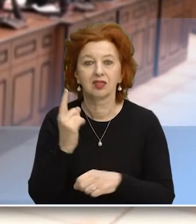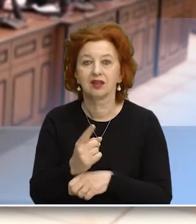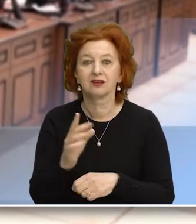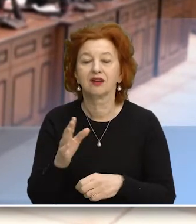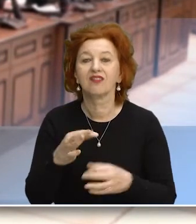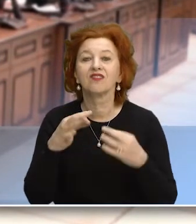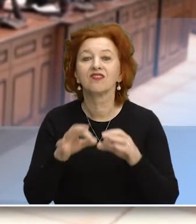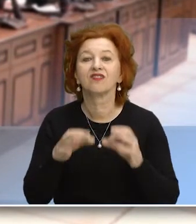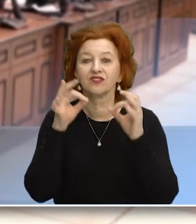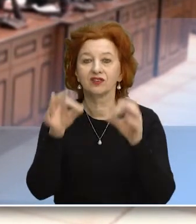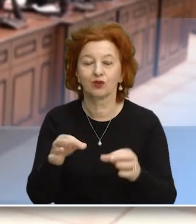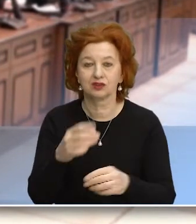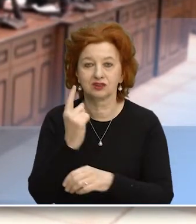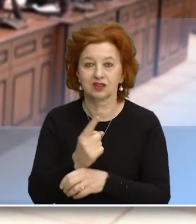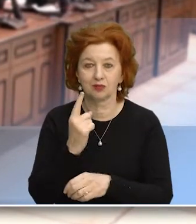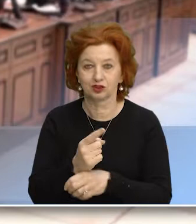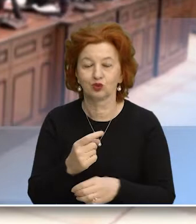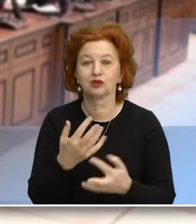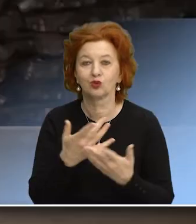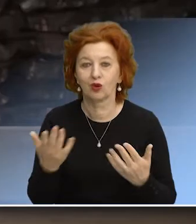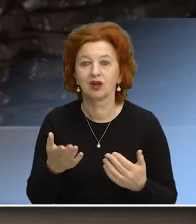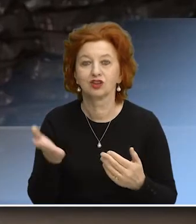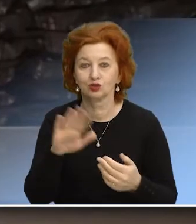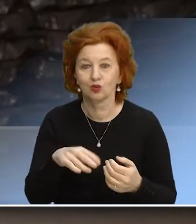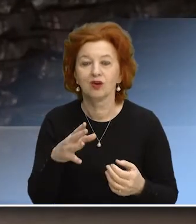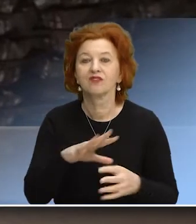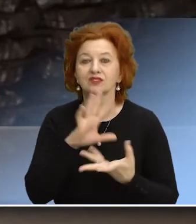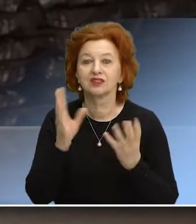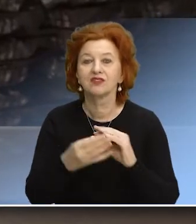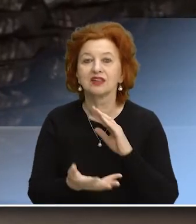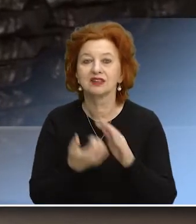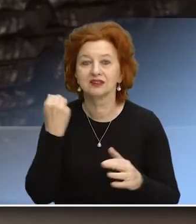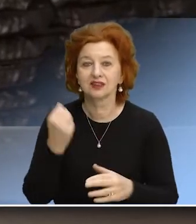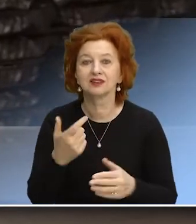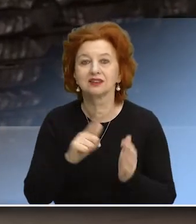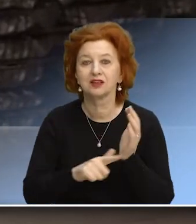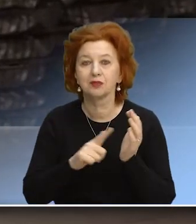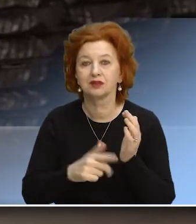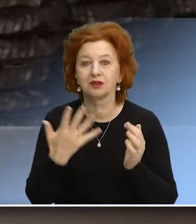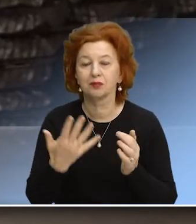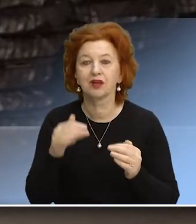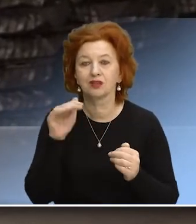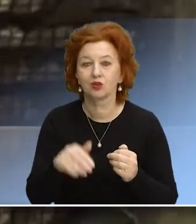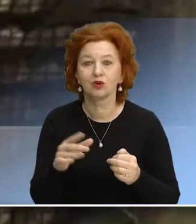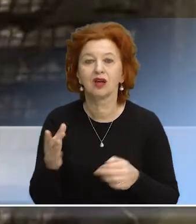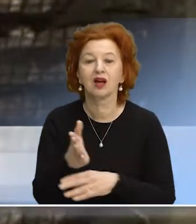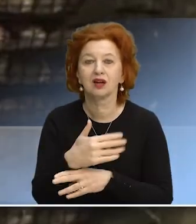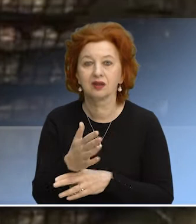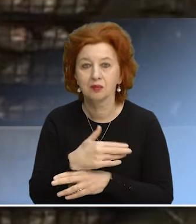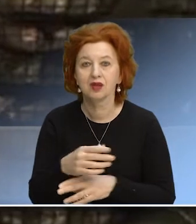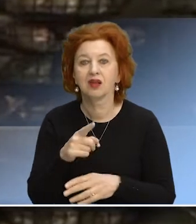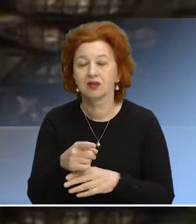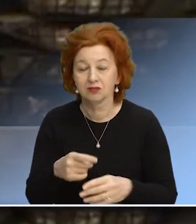непромыслового размера в количестве более 7000 экземпляров. Всего сотрудники полиции изъяли 75 тонн рыбы.